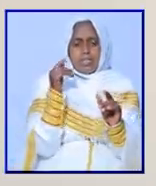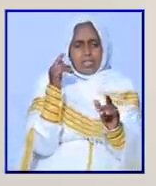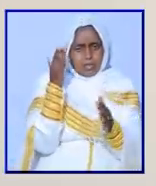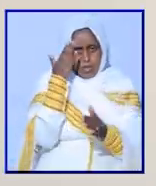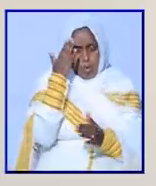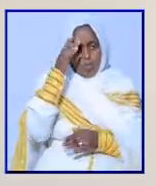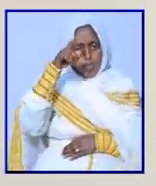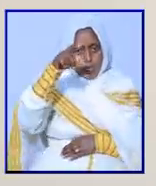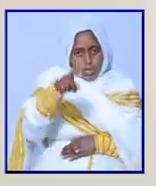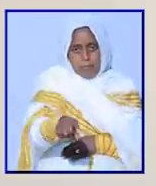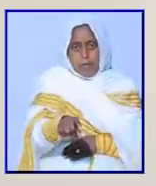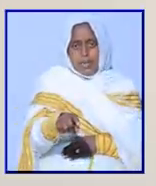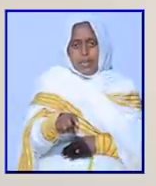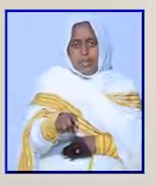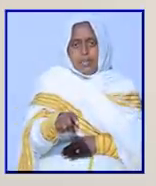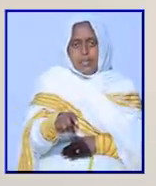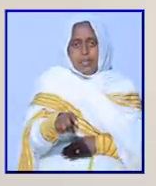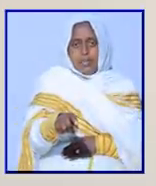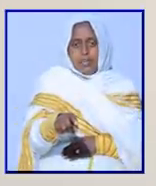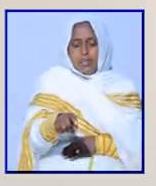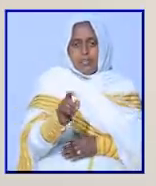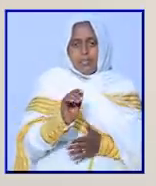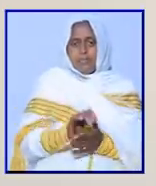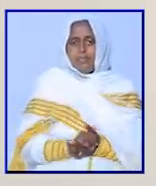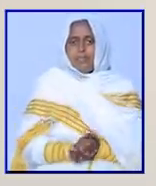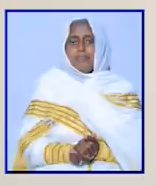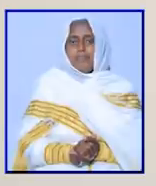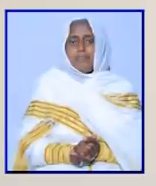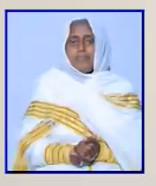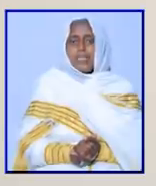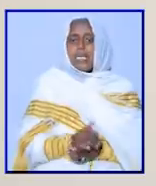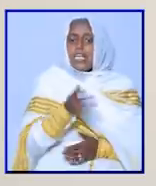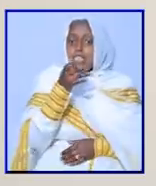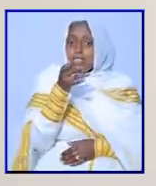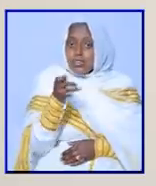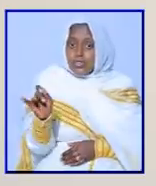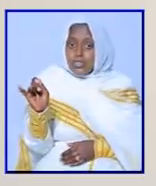በሚፈቅድልን መጠን ልታውቁ ይገባል